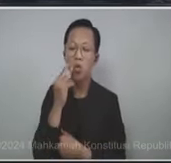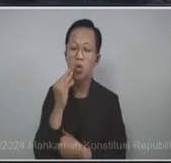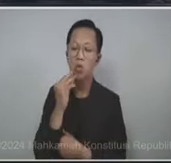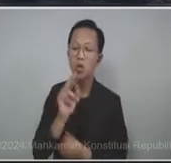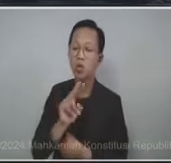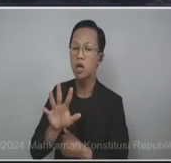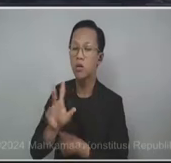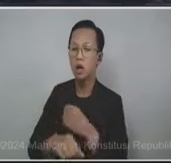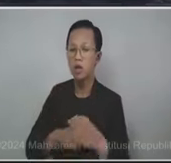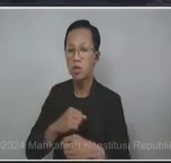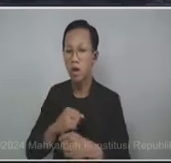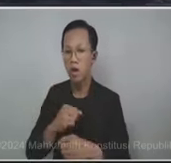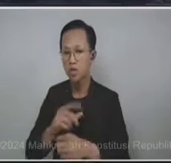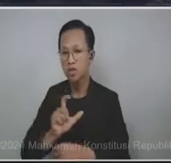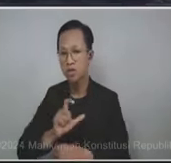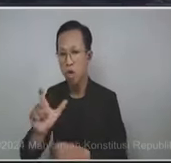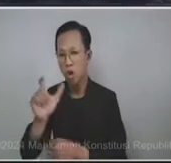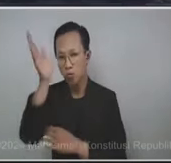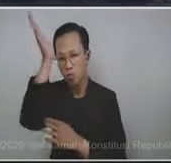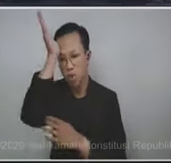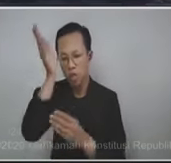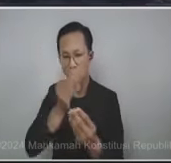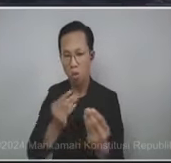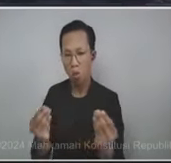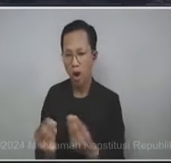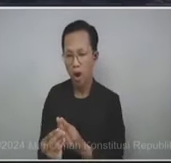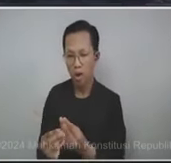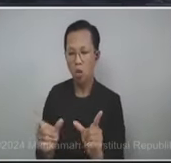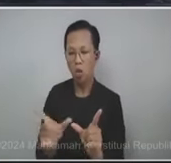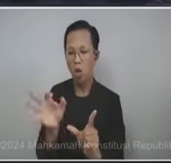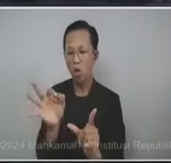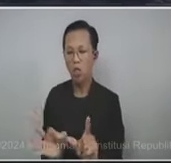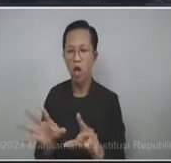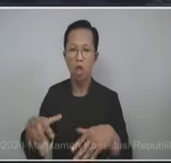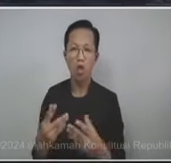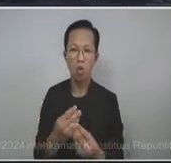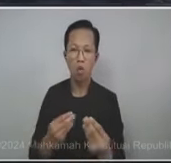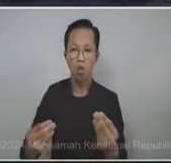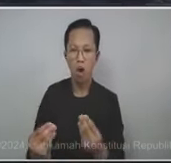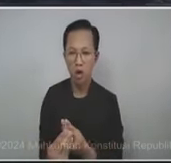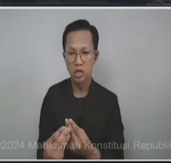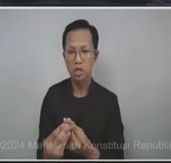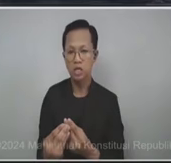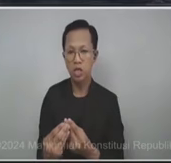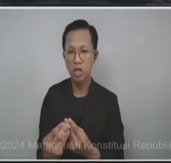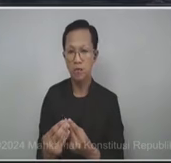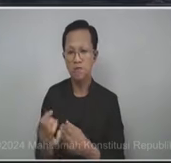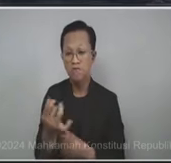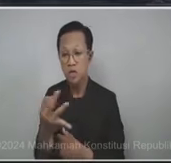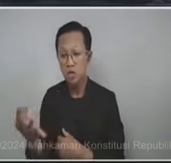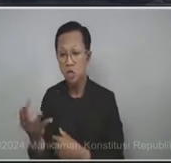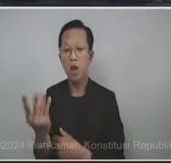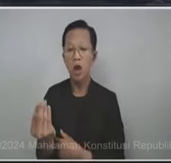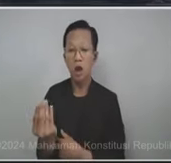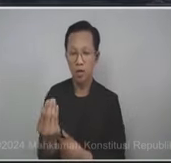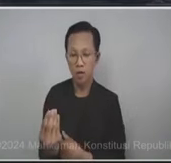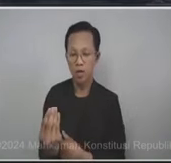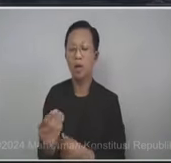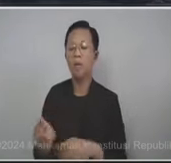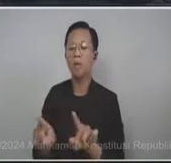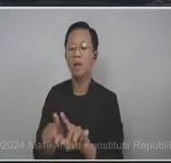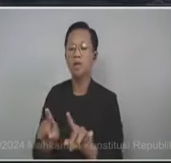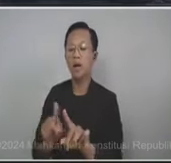bupati atau calon walikota dan wakil walikota terhitung sejak pelantikan Pasangan calon